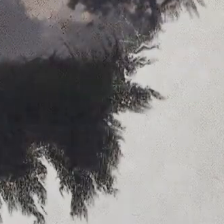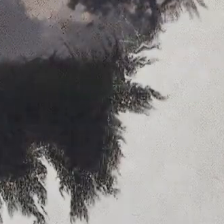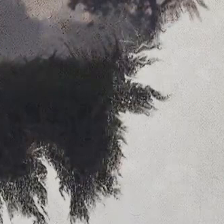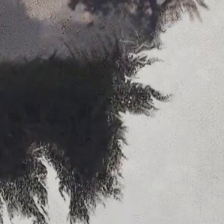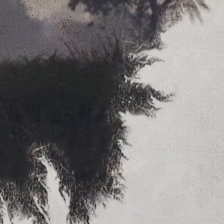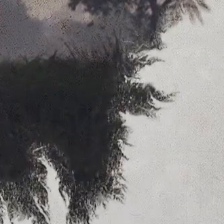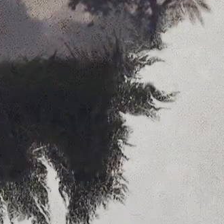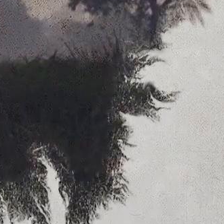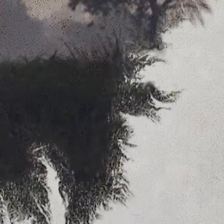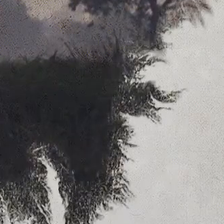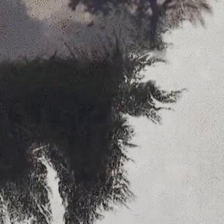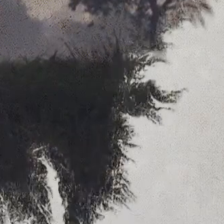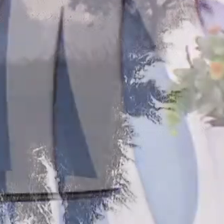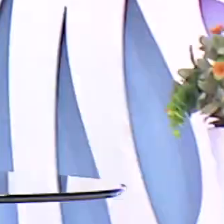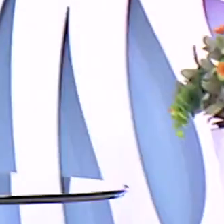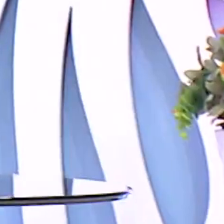อิอิ